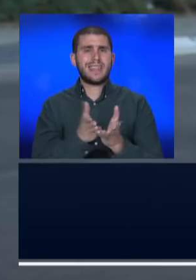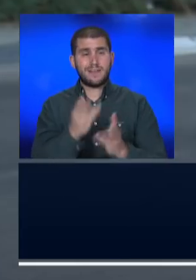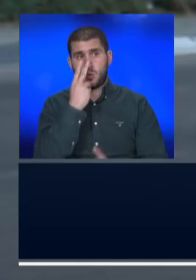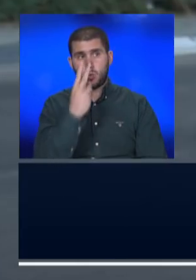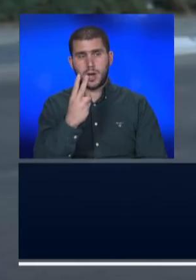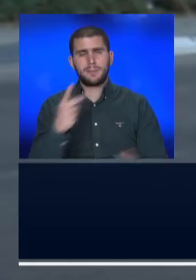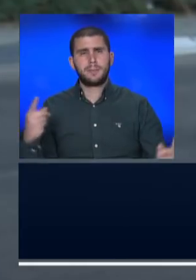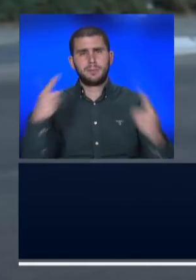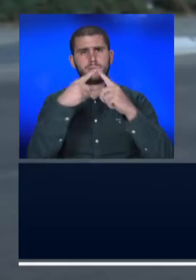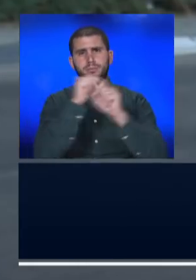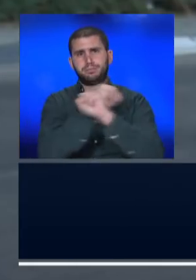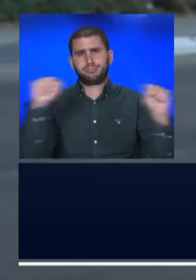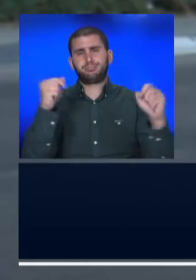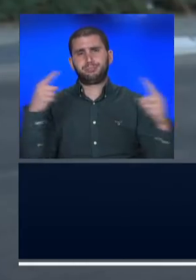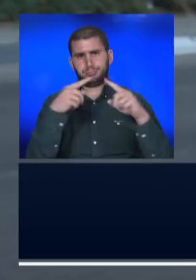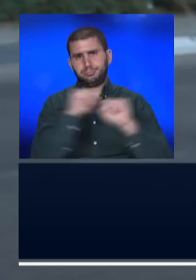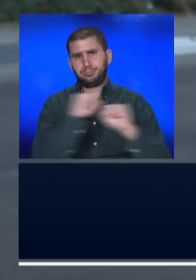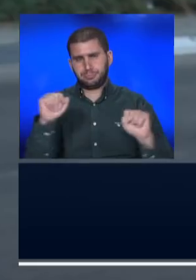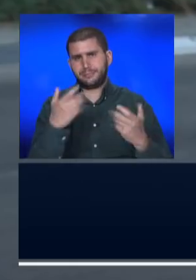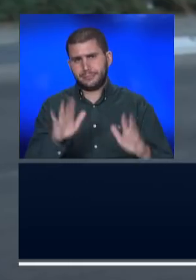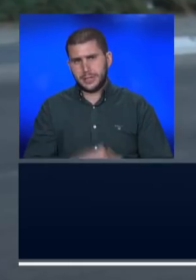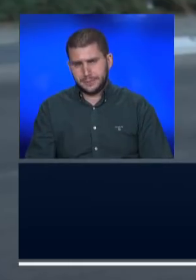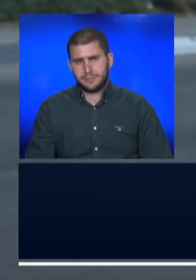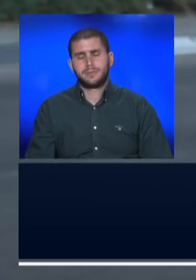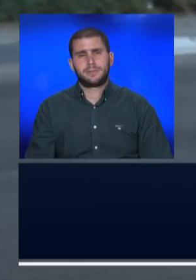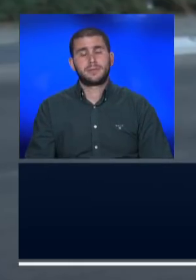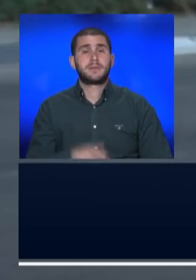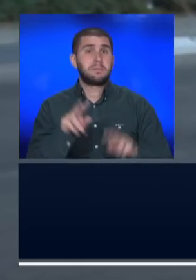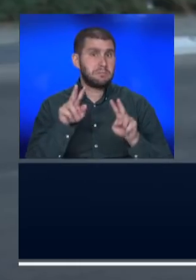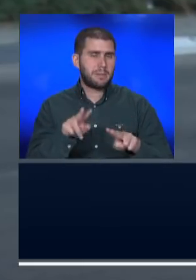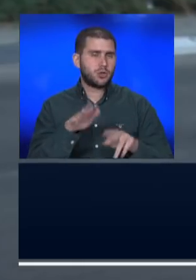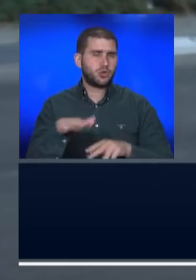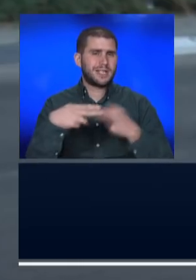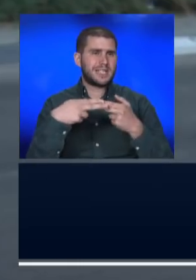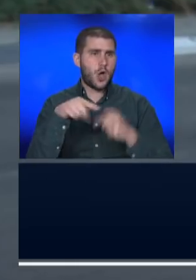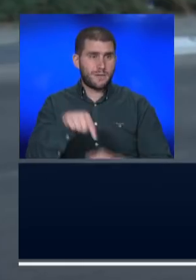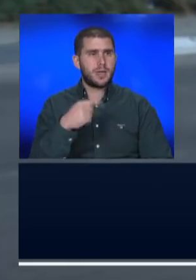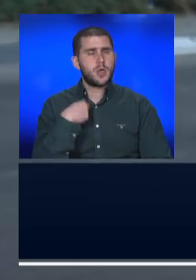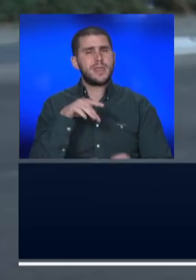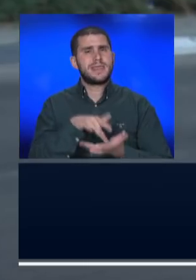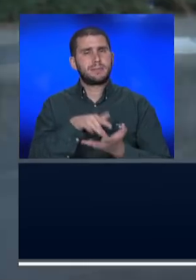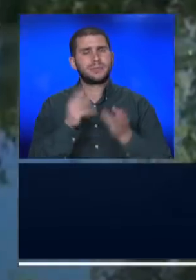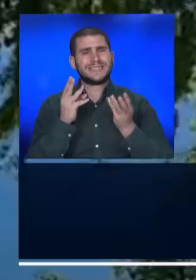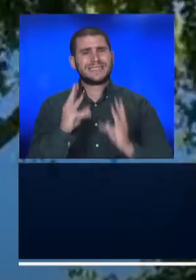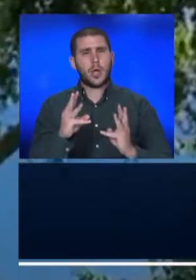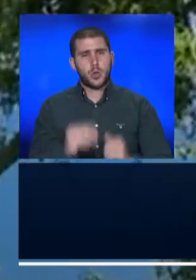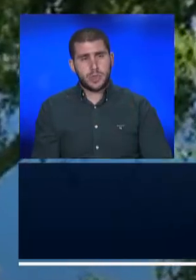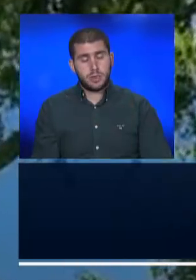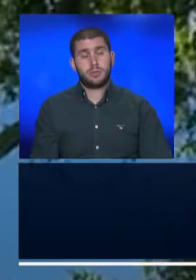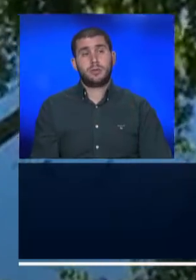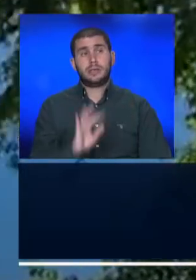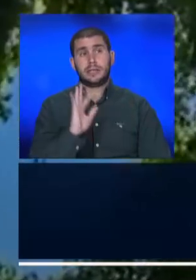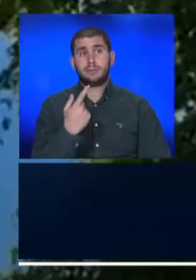מיירטת את הרקטות האלו בזו אחר זו, ממש כאן, סמוך אלינו, אנחנו נמצאים בסדרות. בכלל, אם אנחנו נותנים איזשהו סיכום